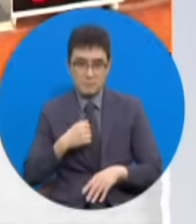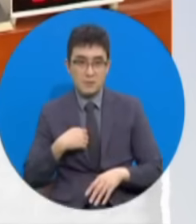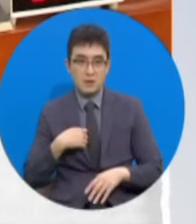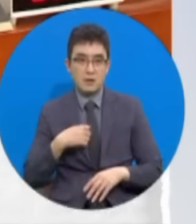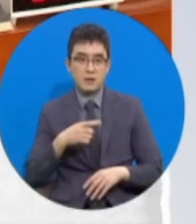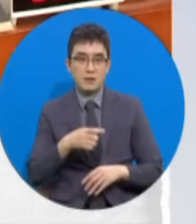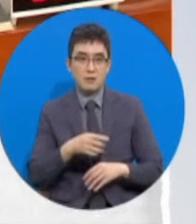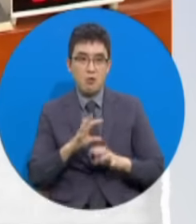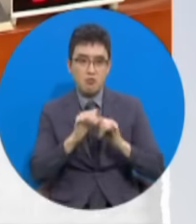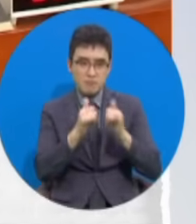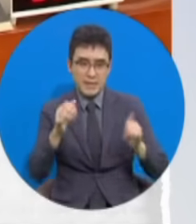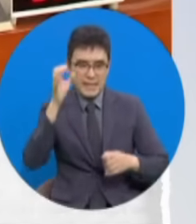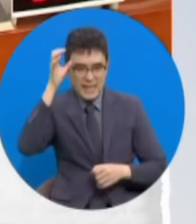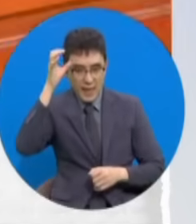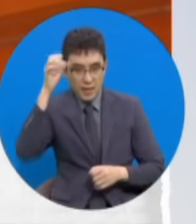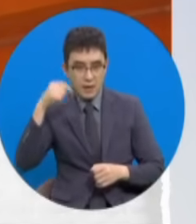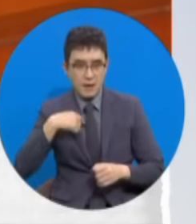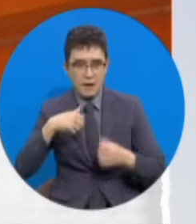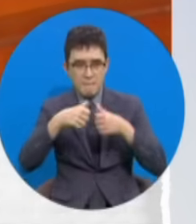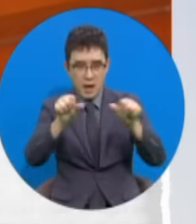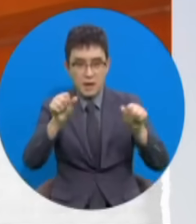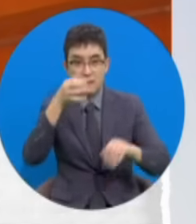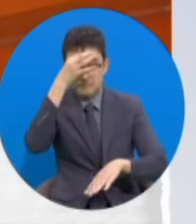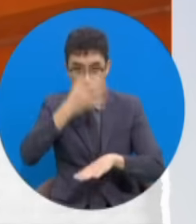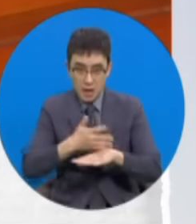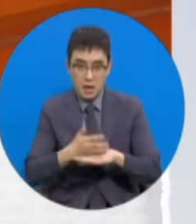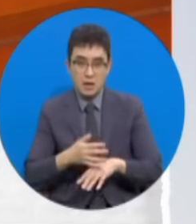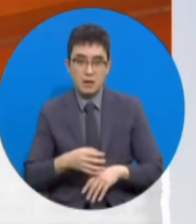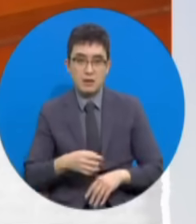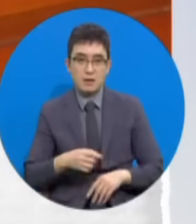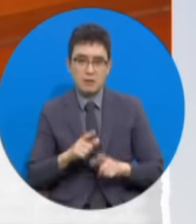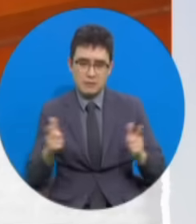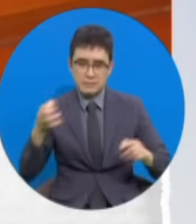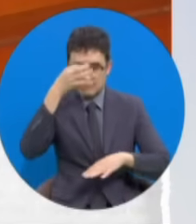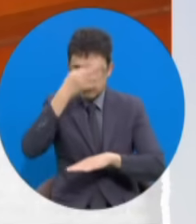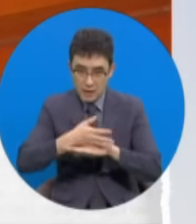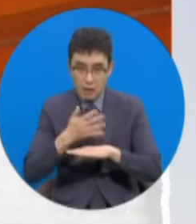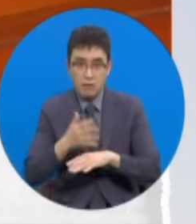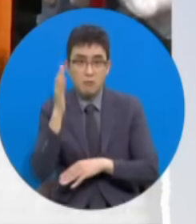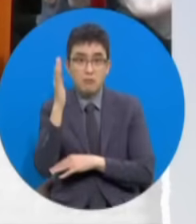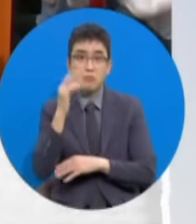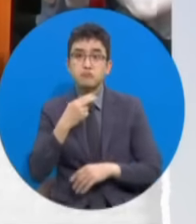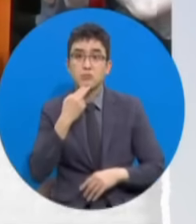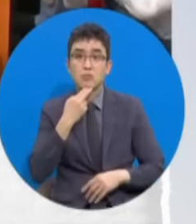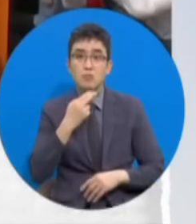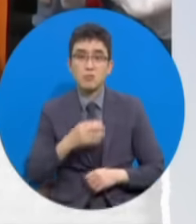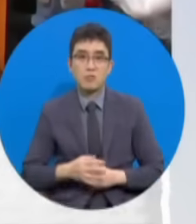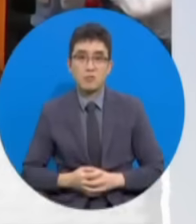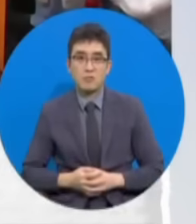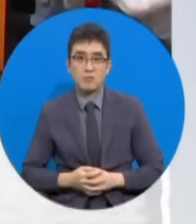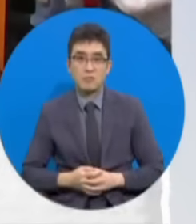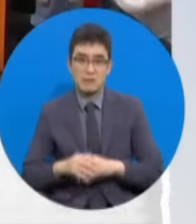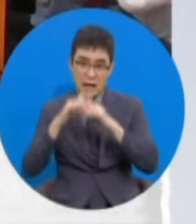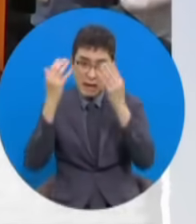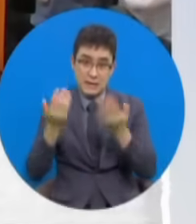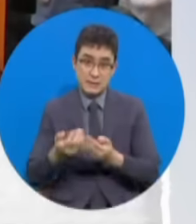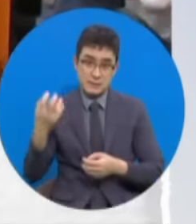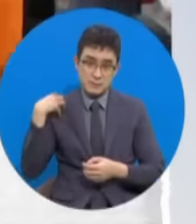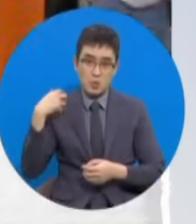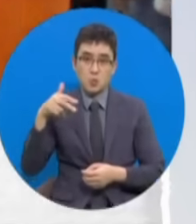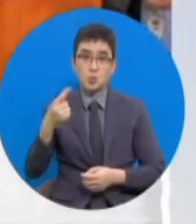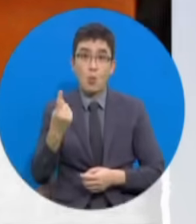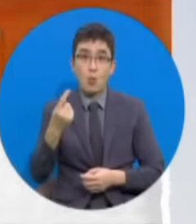못했다. 과거에 제가 했던 말에 대해서 거짓적인 부분에 대해서 사과한다. 왜 이런 얘기를 하지 못합니까? 이 모든 애들은 결국 조국 전